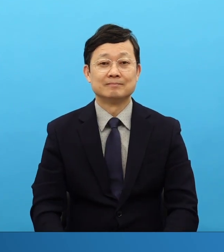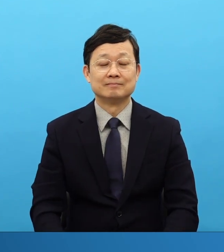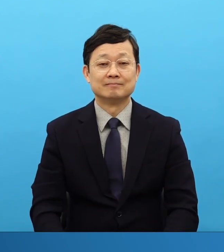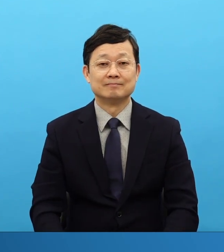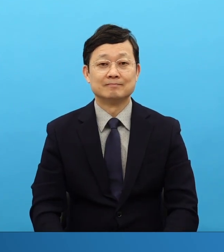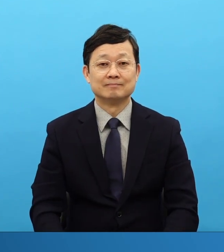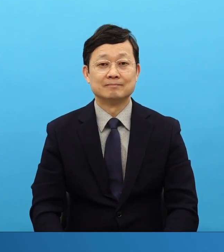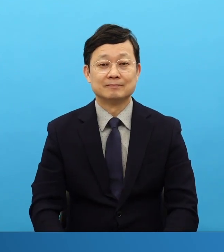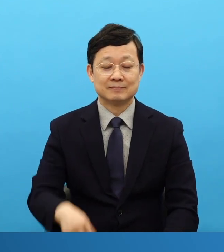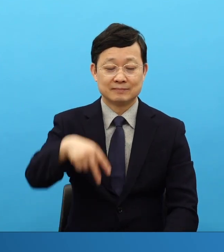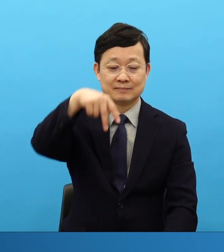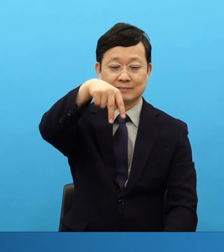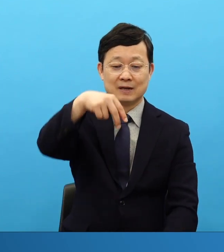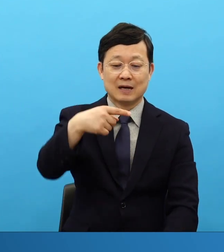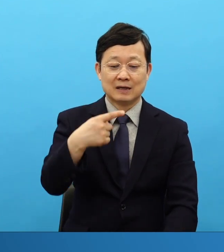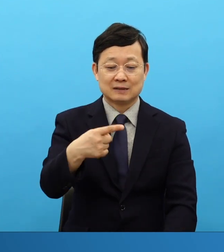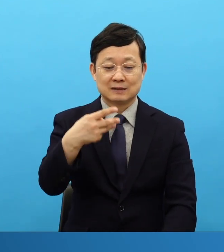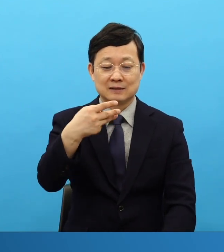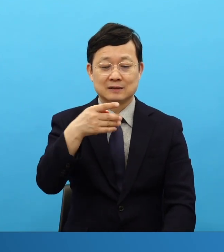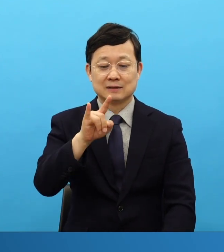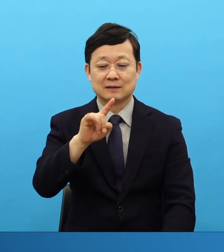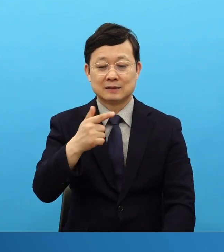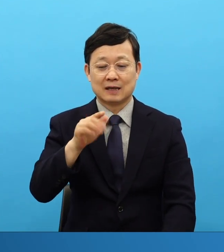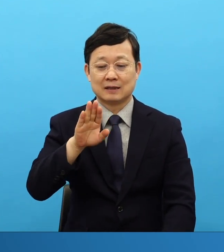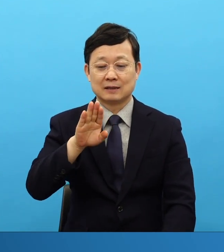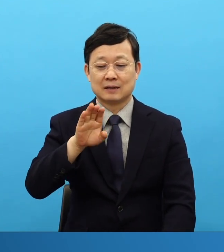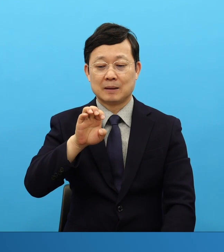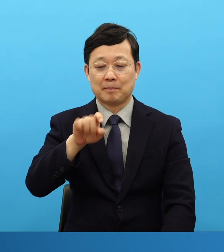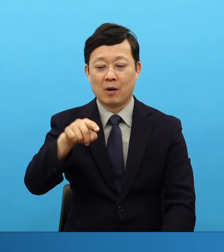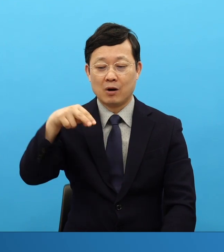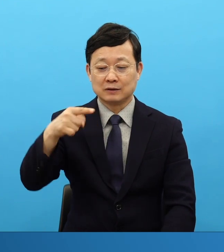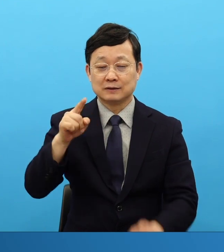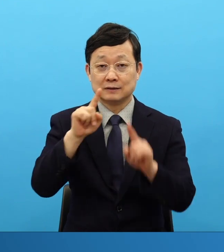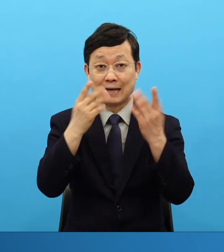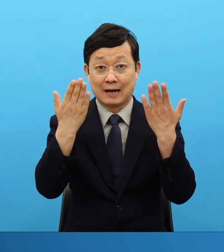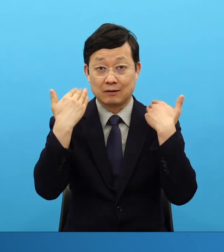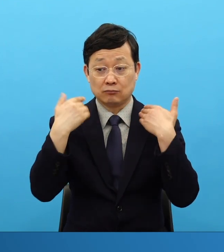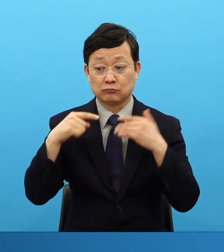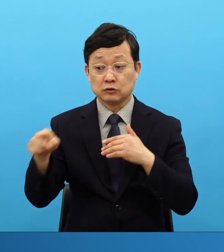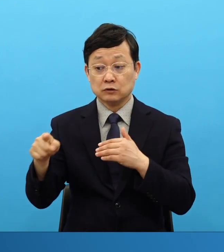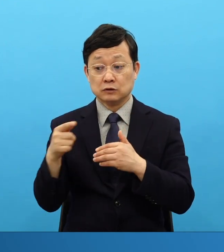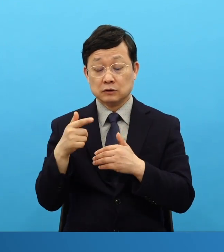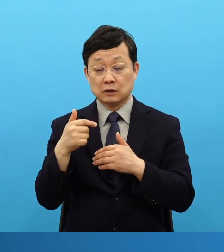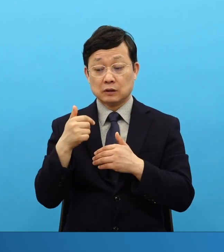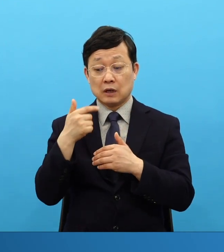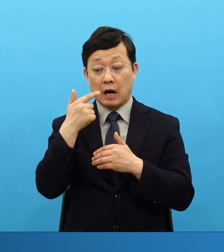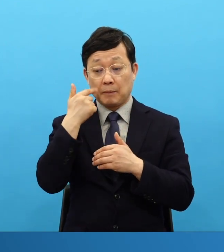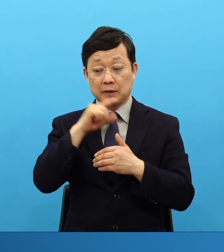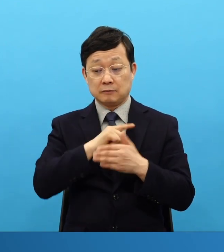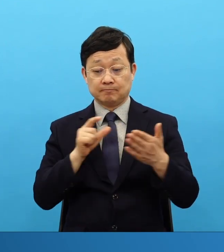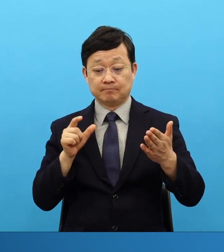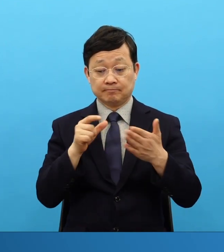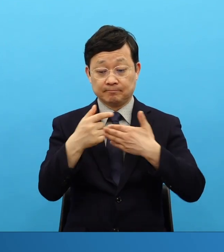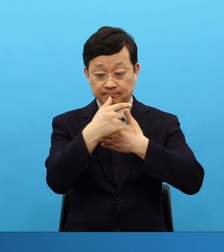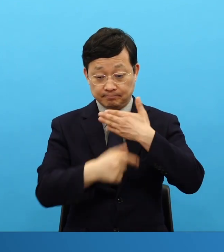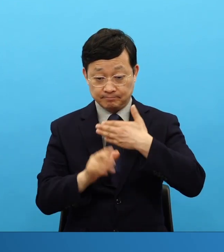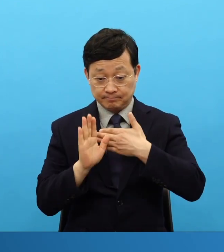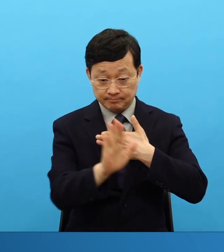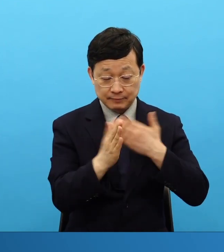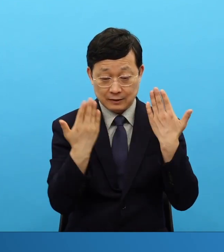그게 스탠포드 대학입니다. That is the establishment of the Stanford University, starting with their name. 거기서 전 세계를